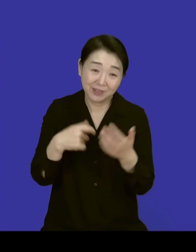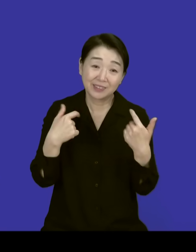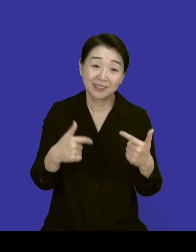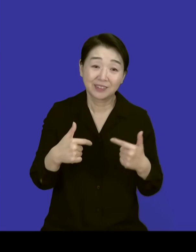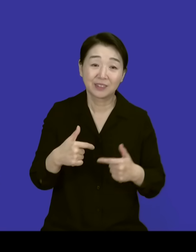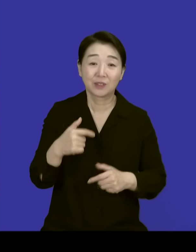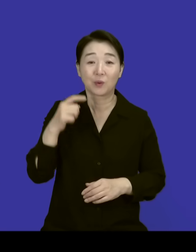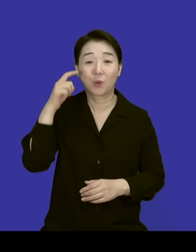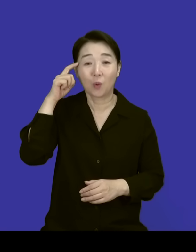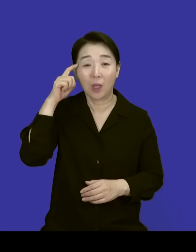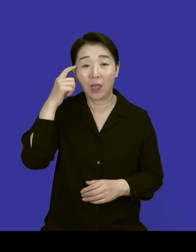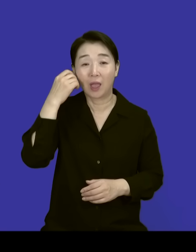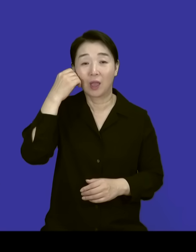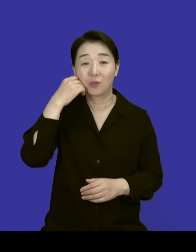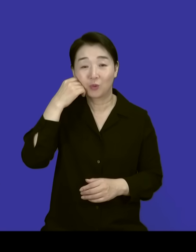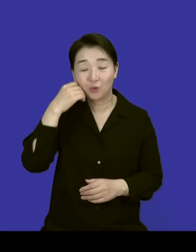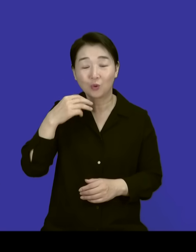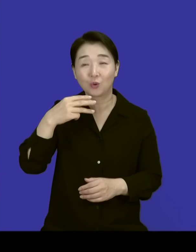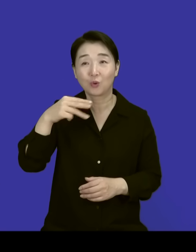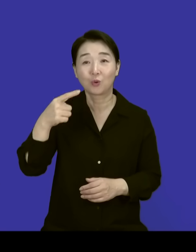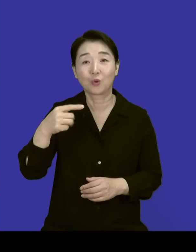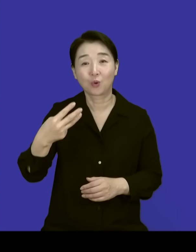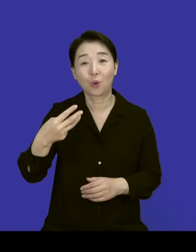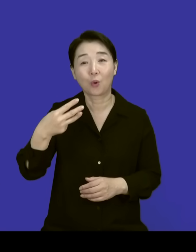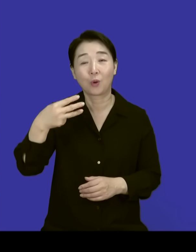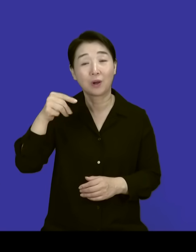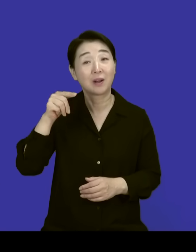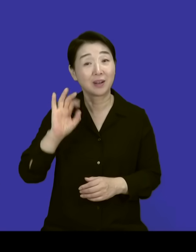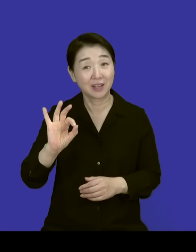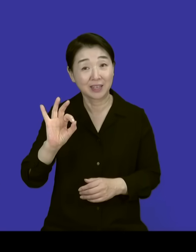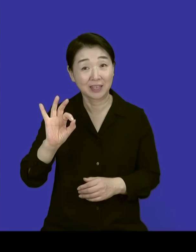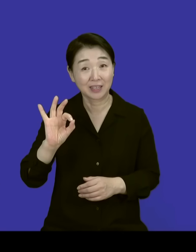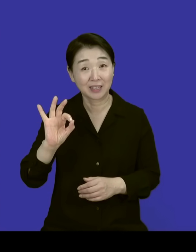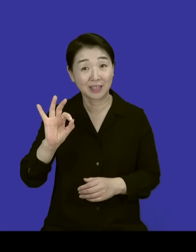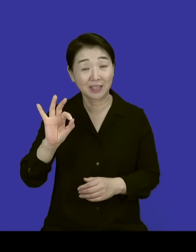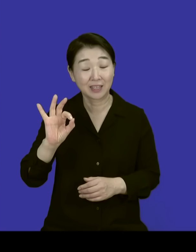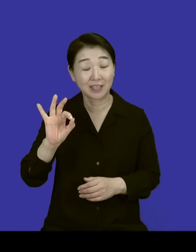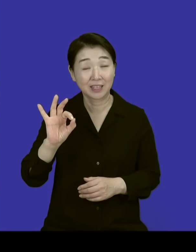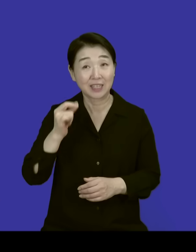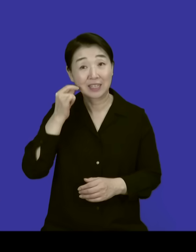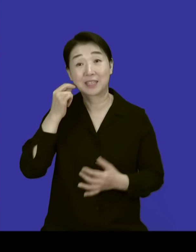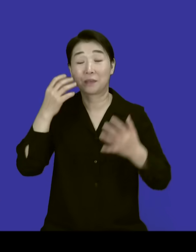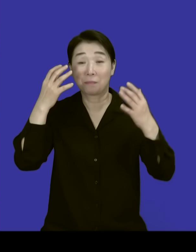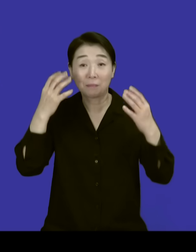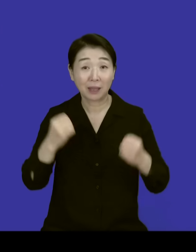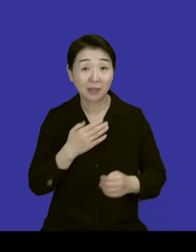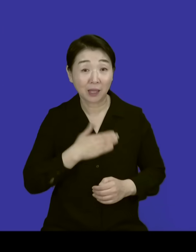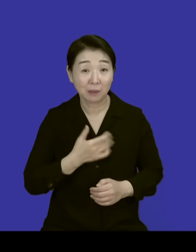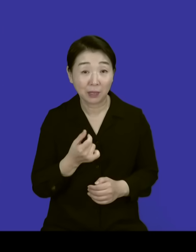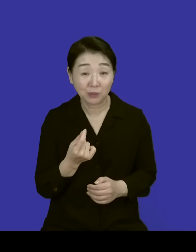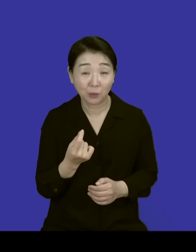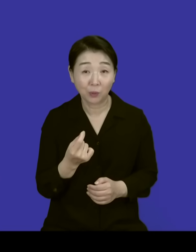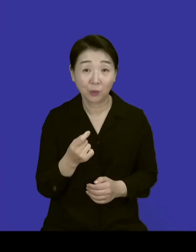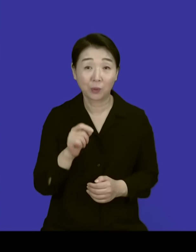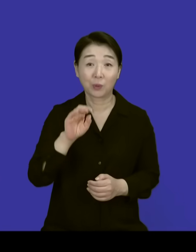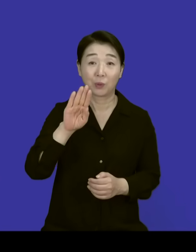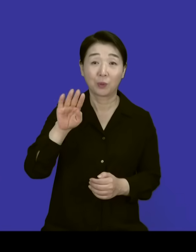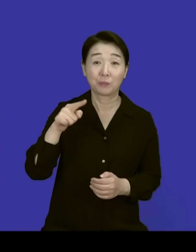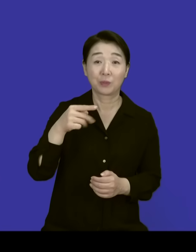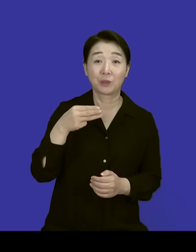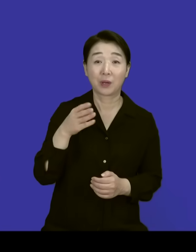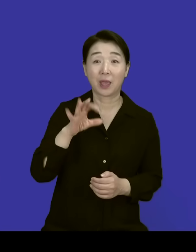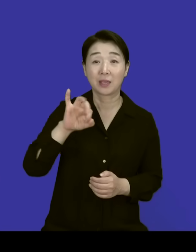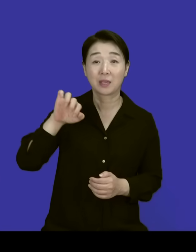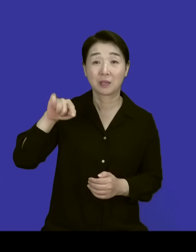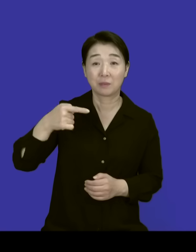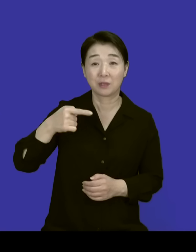또 이제 군부대에서 역주행으로 이렇게 쫙 올라왔는데 그때 기분이 상당히 좋으셨겠어요. 브레이브걸스가 그때 데뷔한 지 좀 지나서죠. 한참